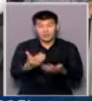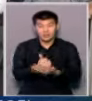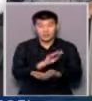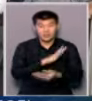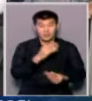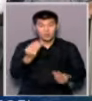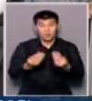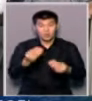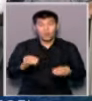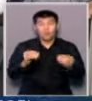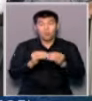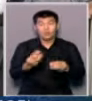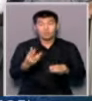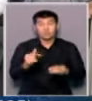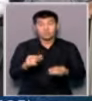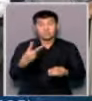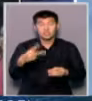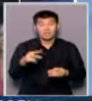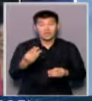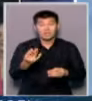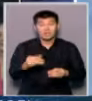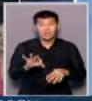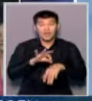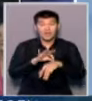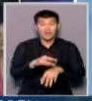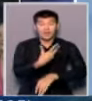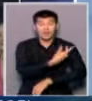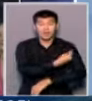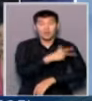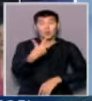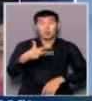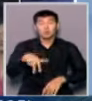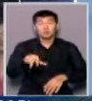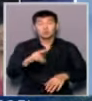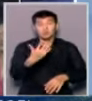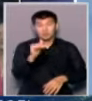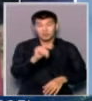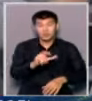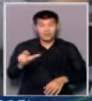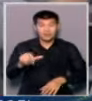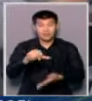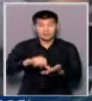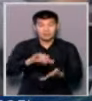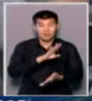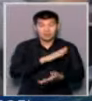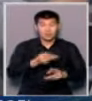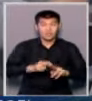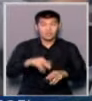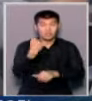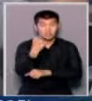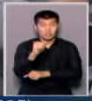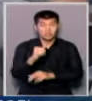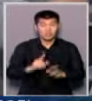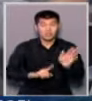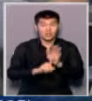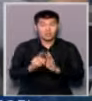Ұтыс ойынына 10-шы шілде мен 20-шы шілде аралығында екпе алған 34 мыңнан астам атыраулық қатысты. Жеңімпаздарға